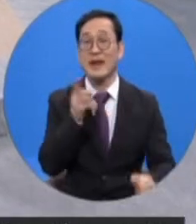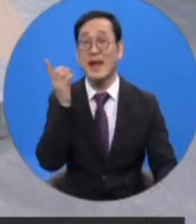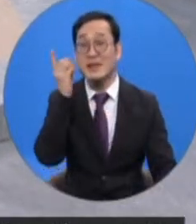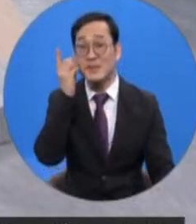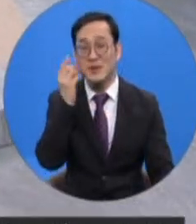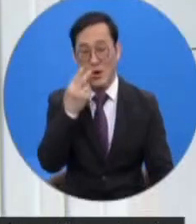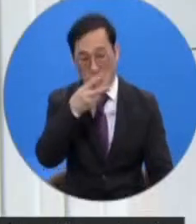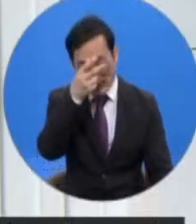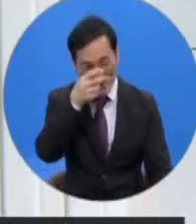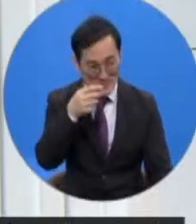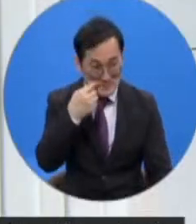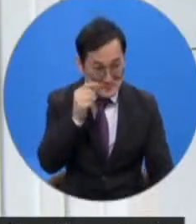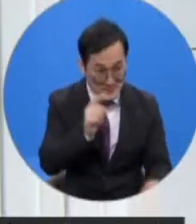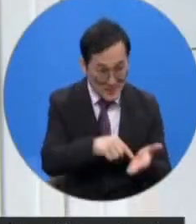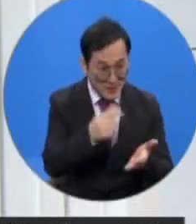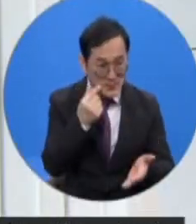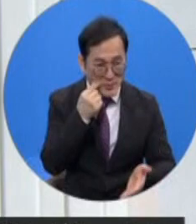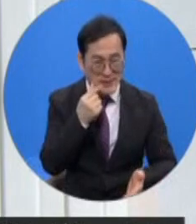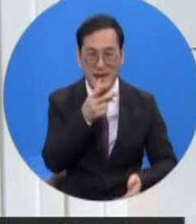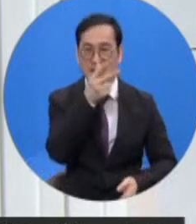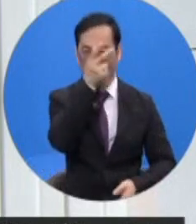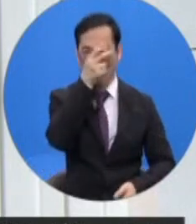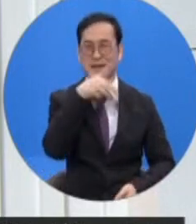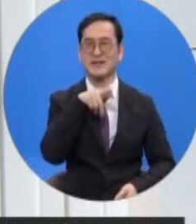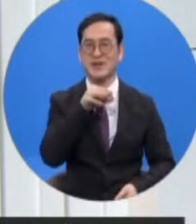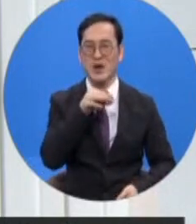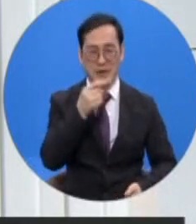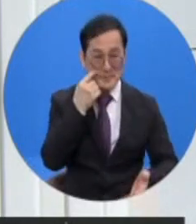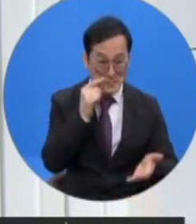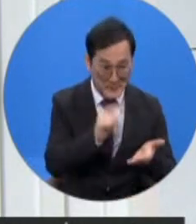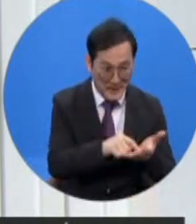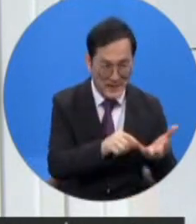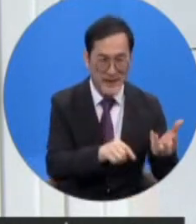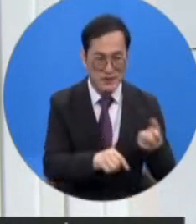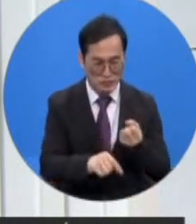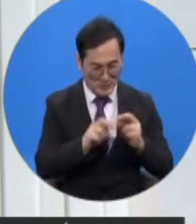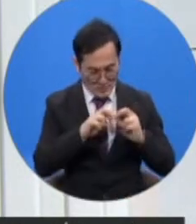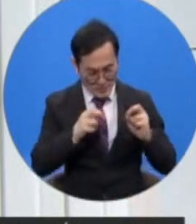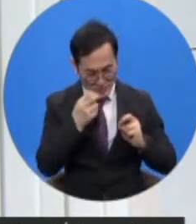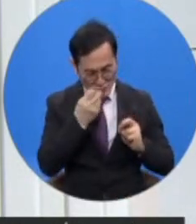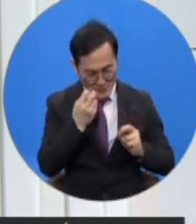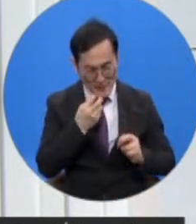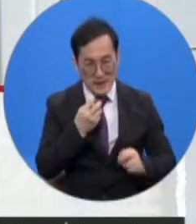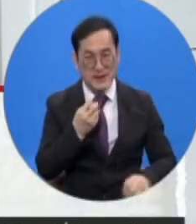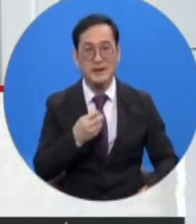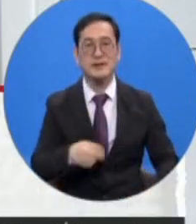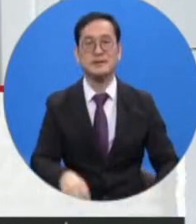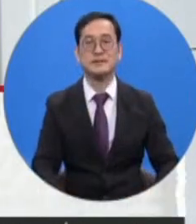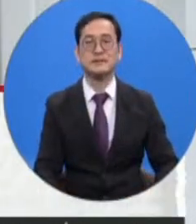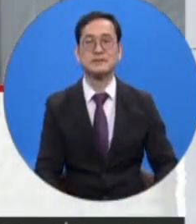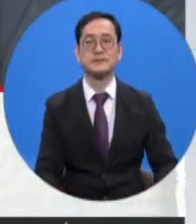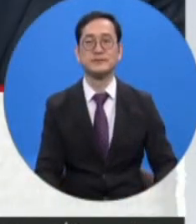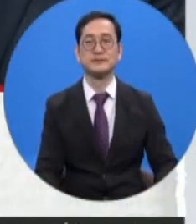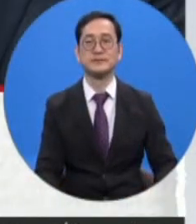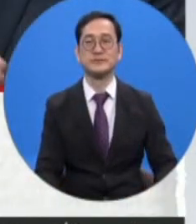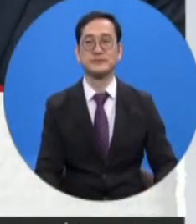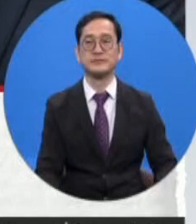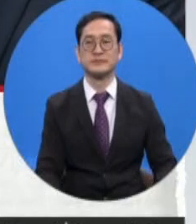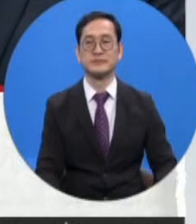찾았죠. 예. 그런데 그것을 경기 남부경찰청에서 찾아서 포렌식을 하지 않았습니까? 예. 근데 경기 남부청은